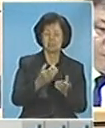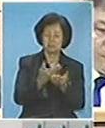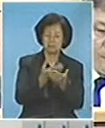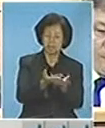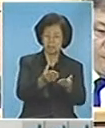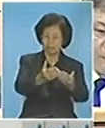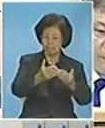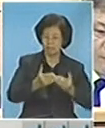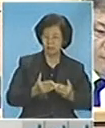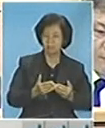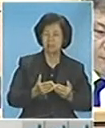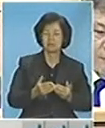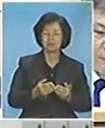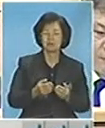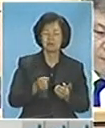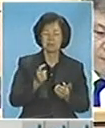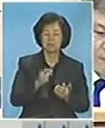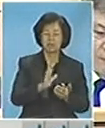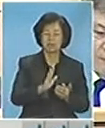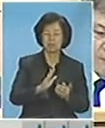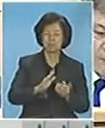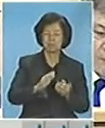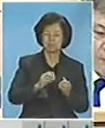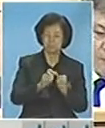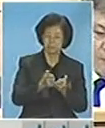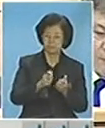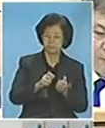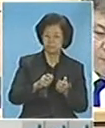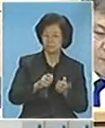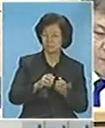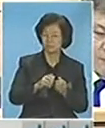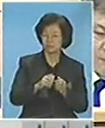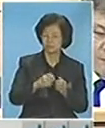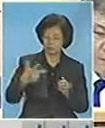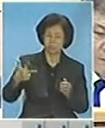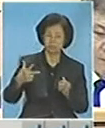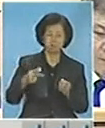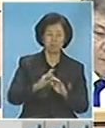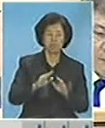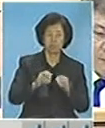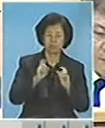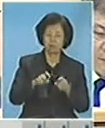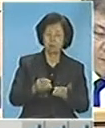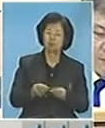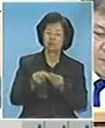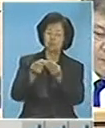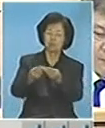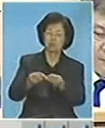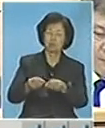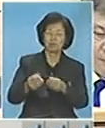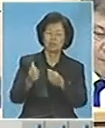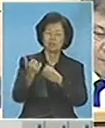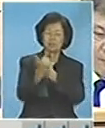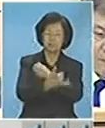ได้รับนั้นเป็นรายได้ของราชบัณฑิตไม่ต้องนำส่งเข้าคลังเพื่อเป็นรายได้แก่แผ่